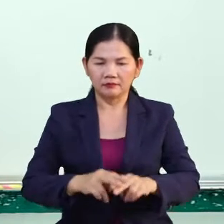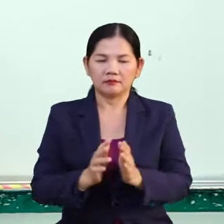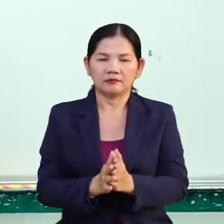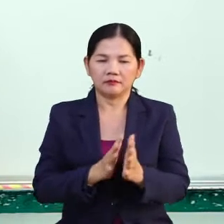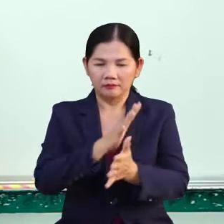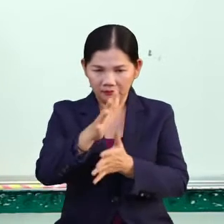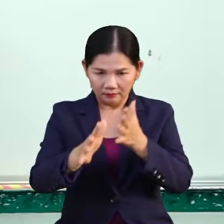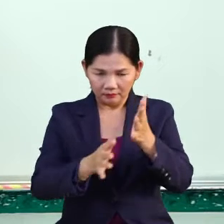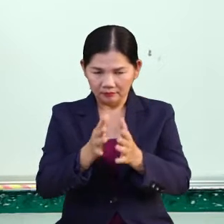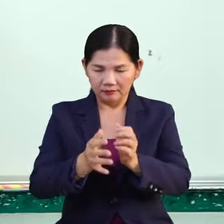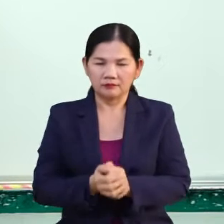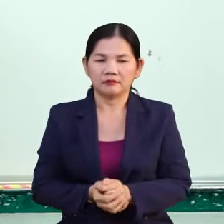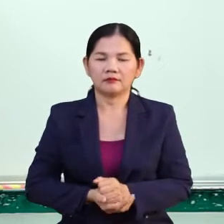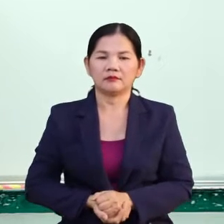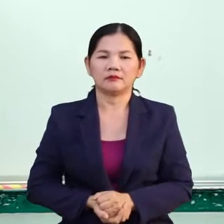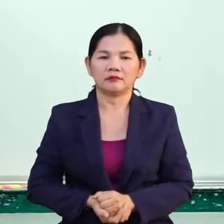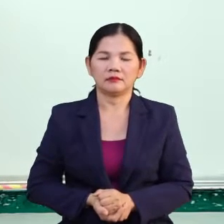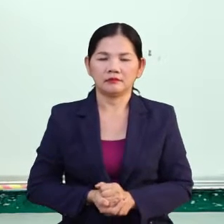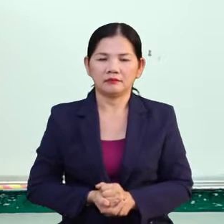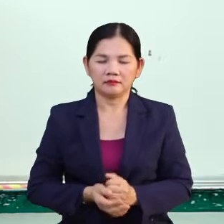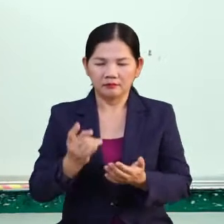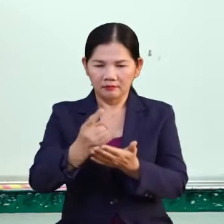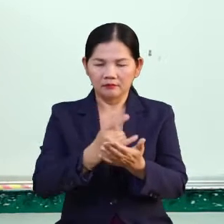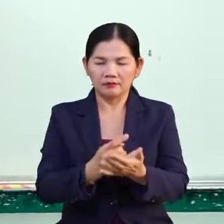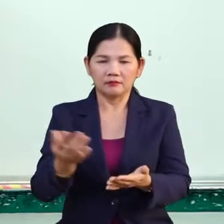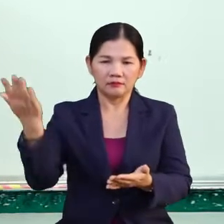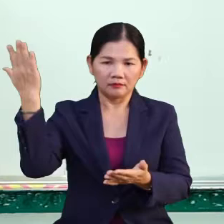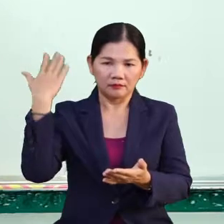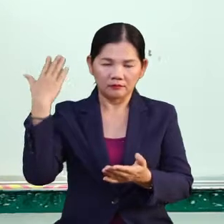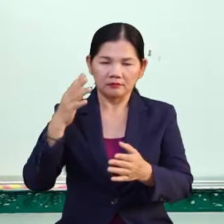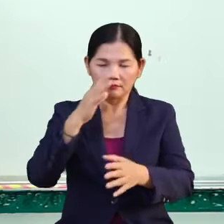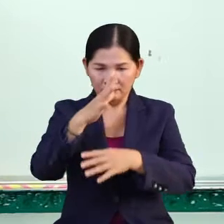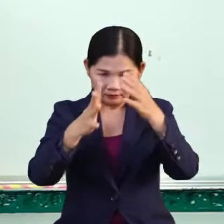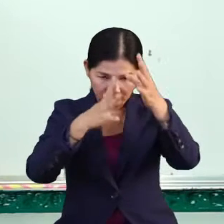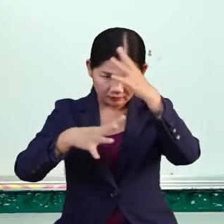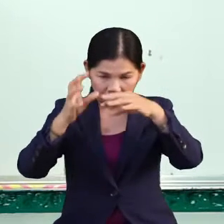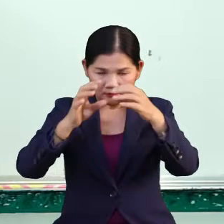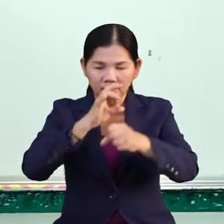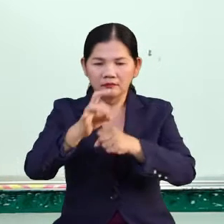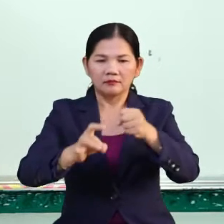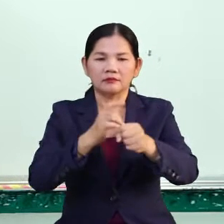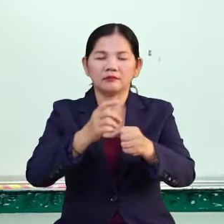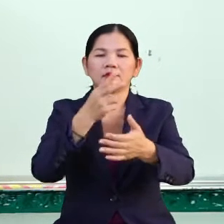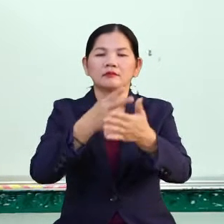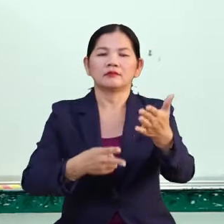កគ្រូចាតាមមេរៀនថ្ងៃមុនរបស់យើងយើងរៀនពីអ្វីទៅកូន